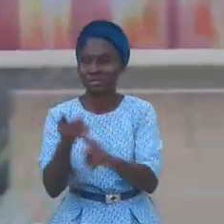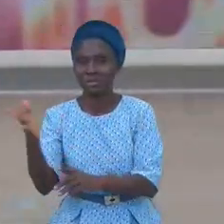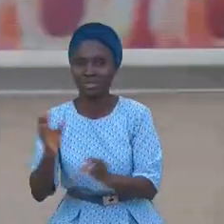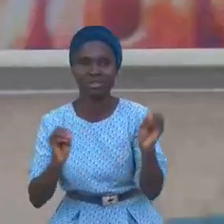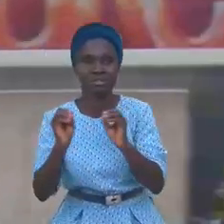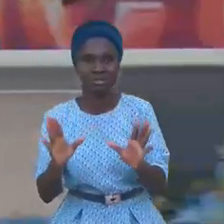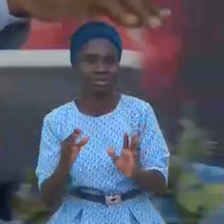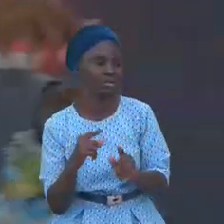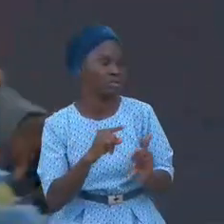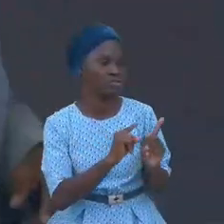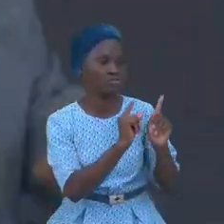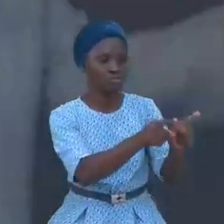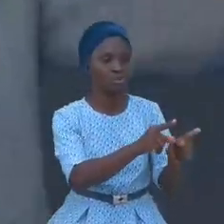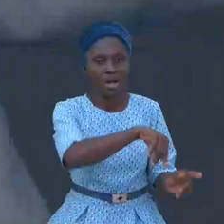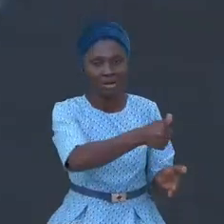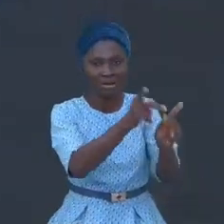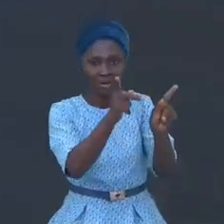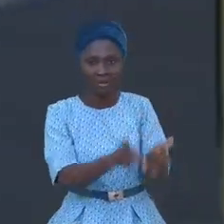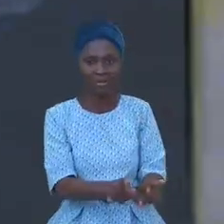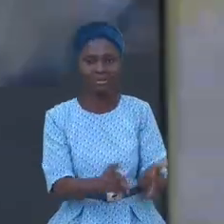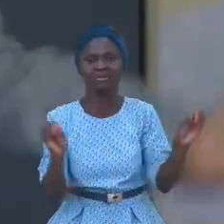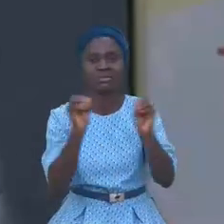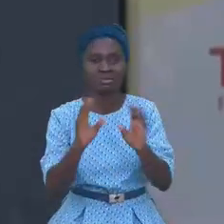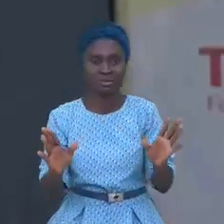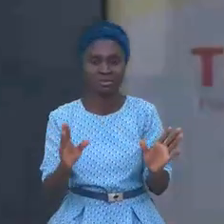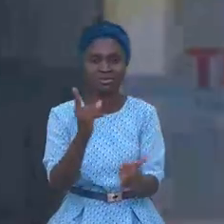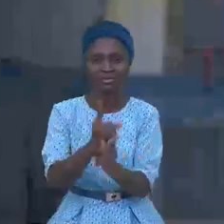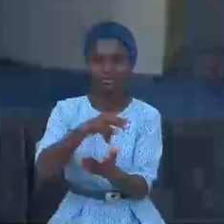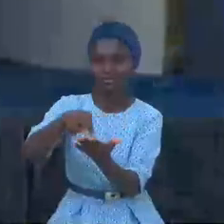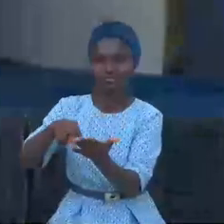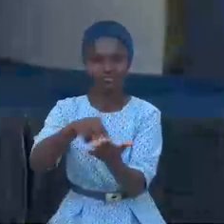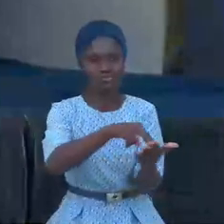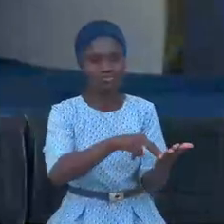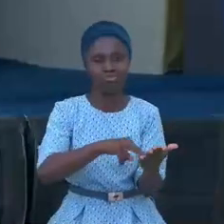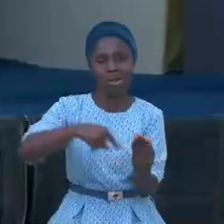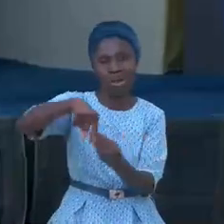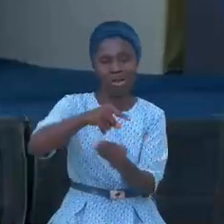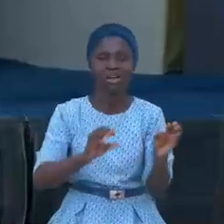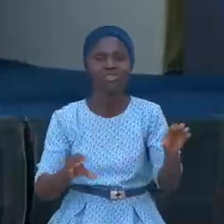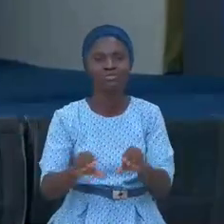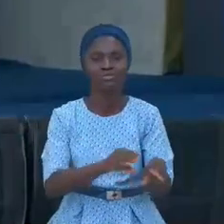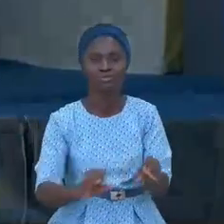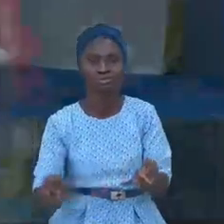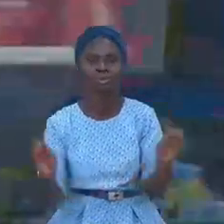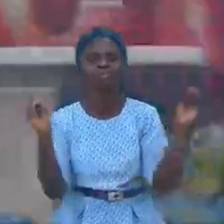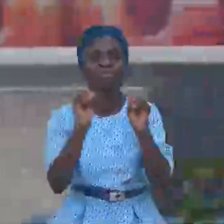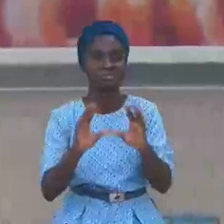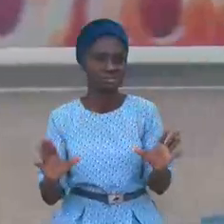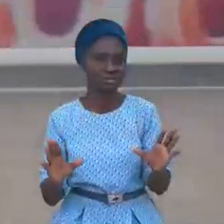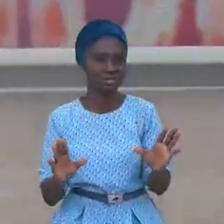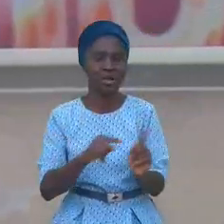va encore ailleurs. Ça c'est vaciller, vaciller seulement. Et il ne fait rien. Là où tu